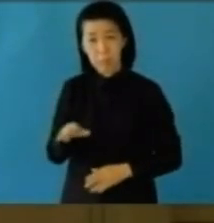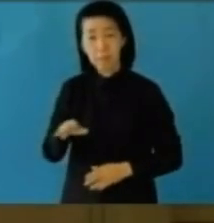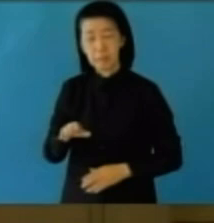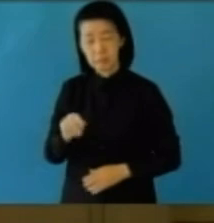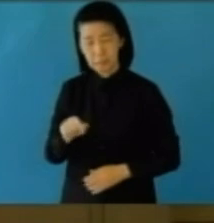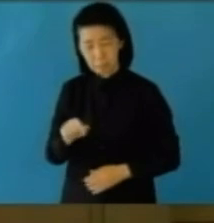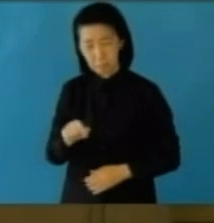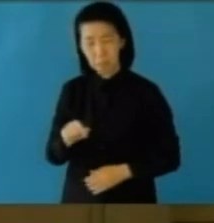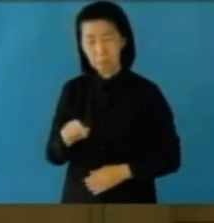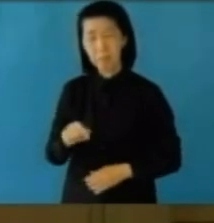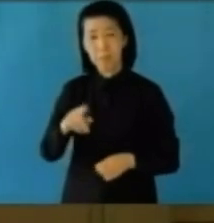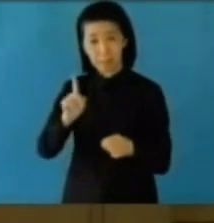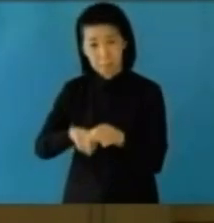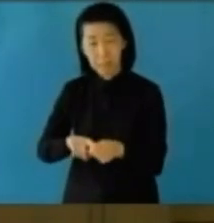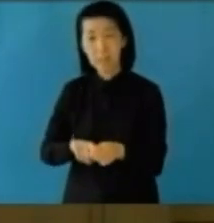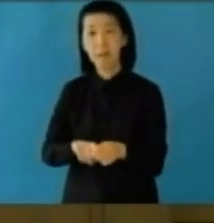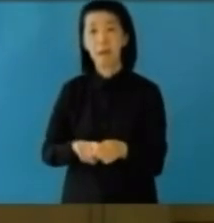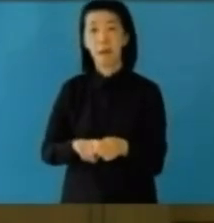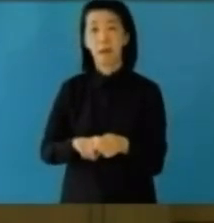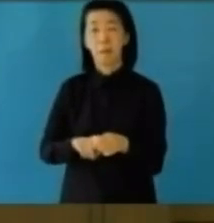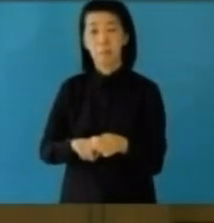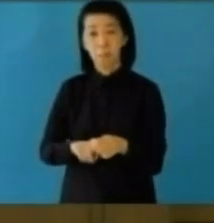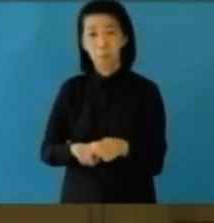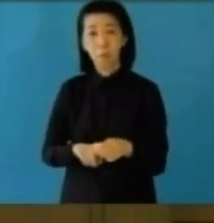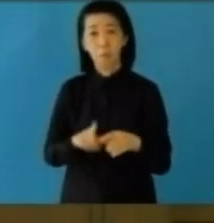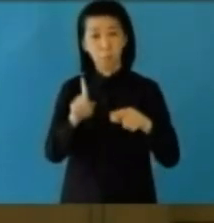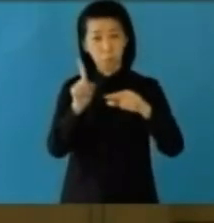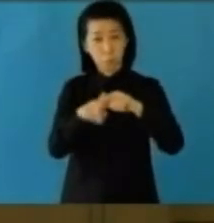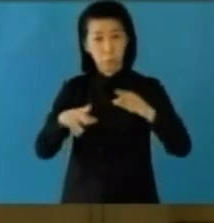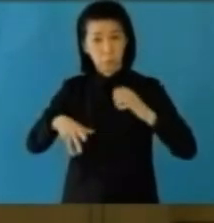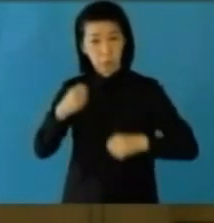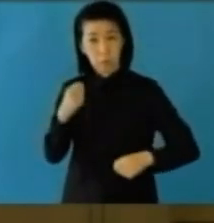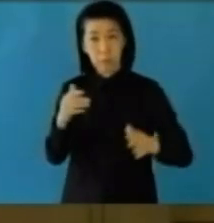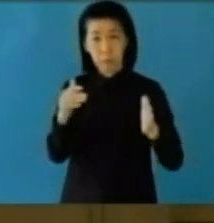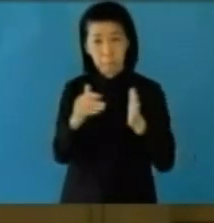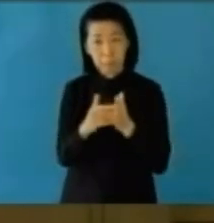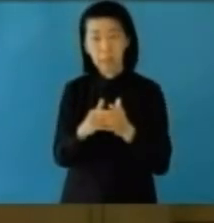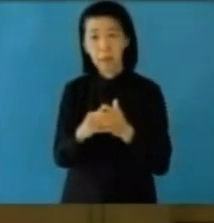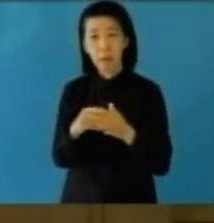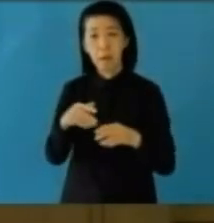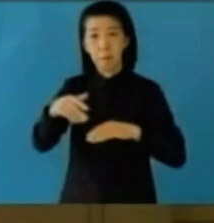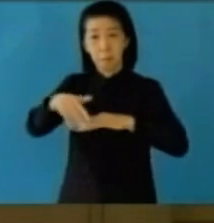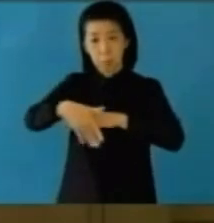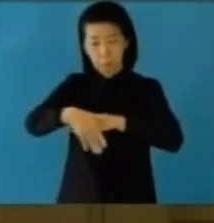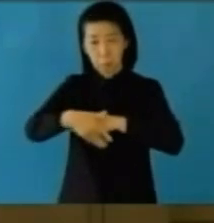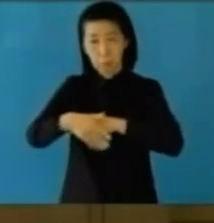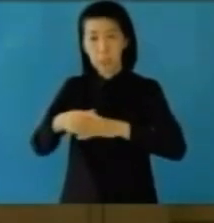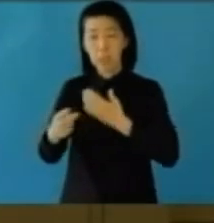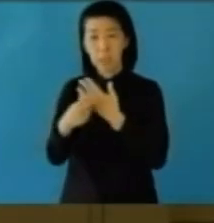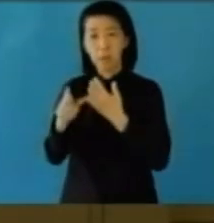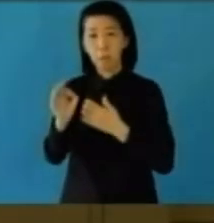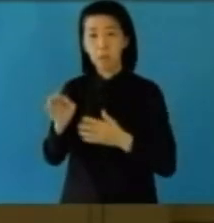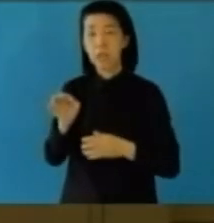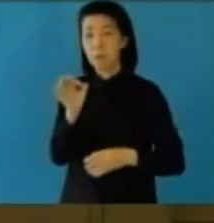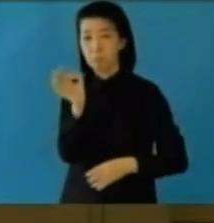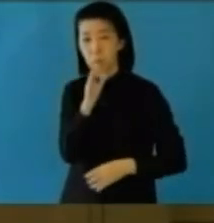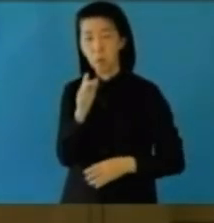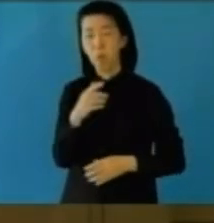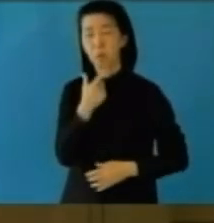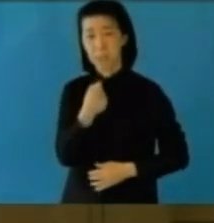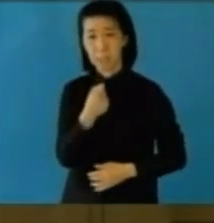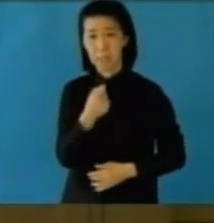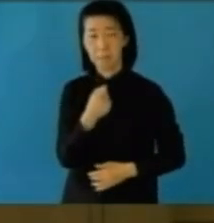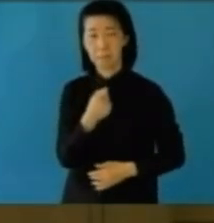ぜひですね、要望者に沿ってですよ、中学生ぐらいまで負担ゼロにしていただきますことを強く要望しておきます。質問です。本校区のまちづくり